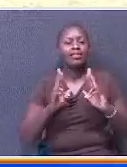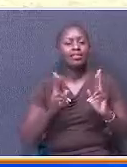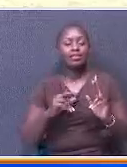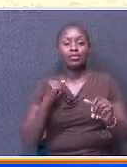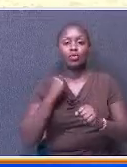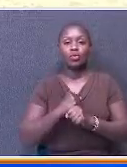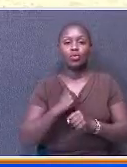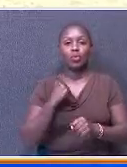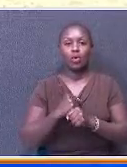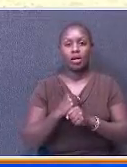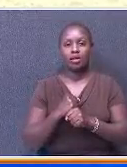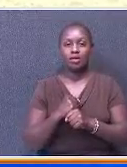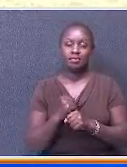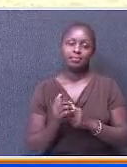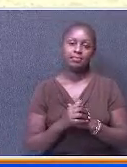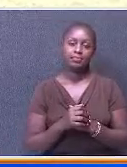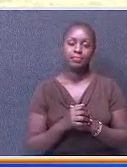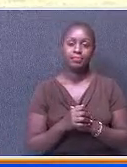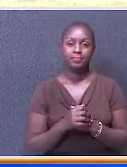mbele yao.